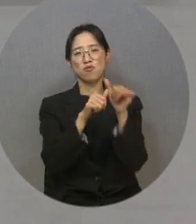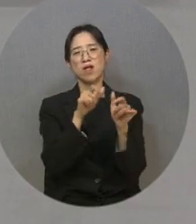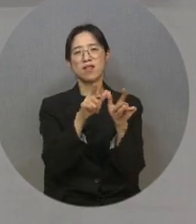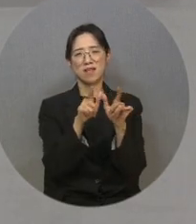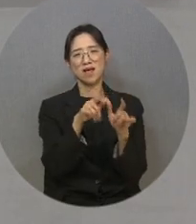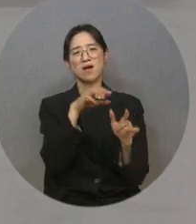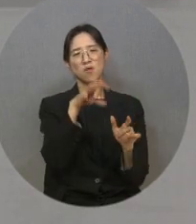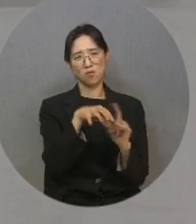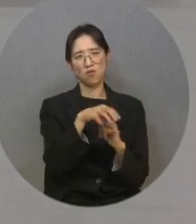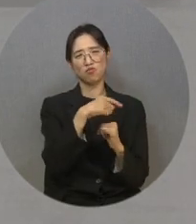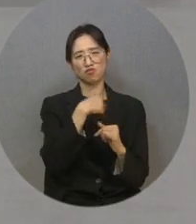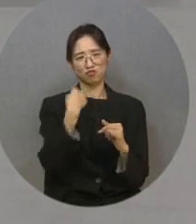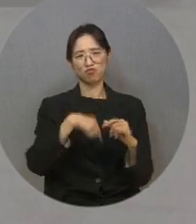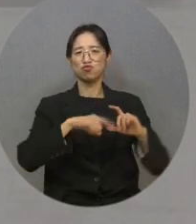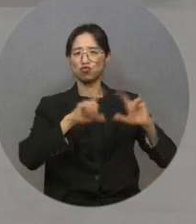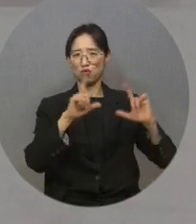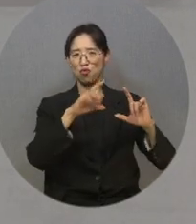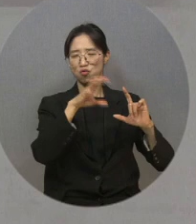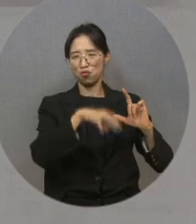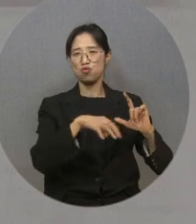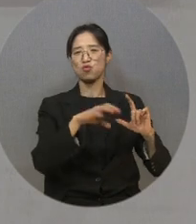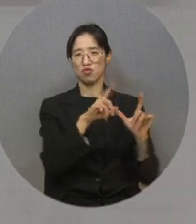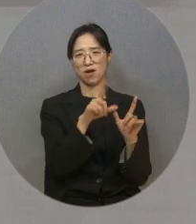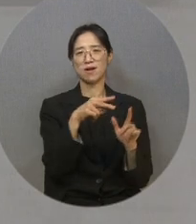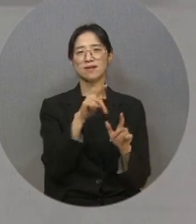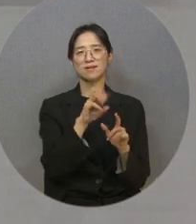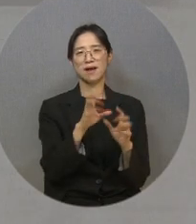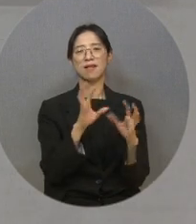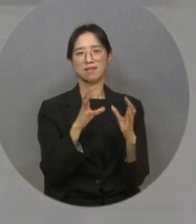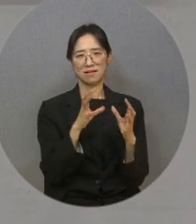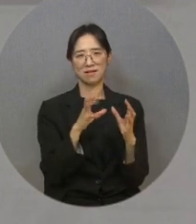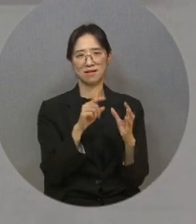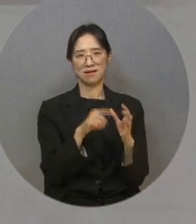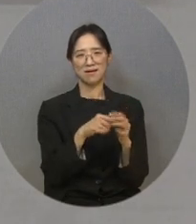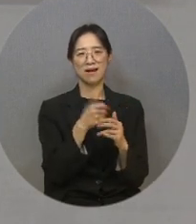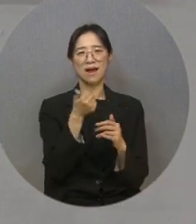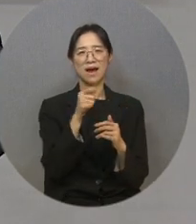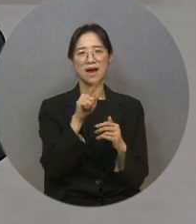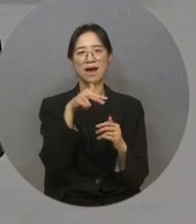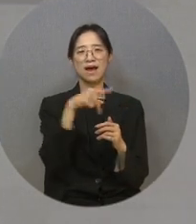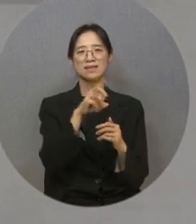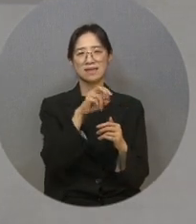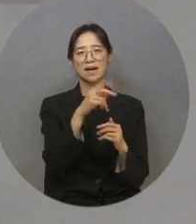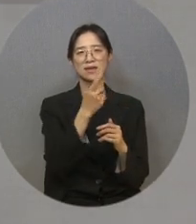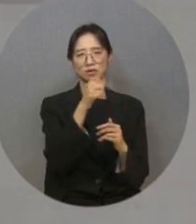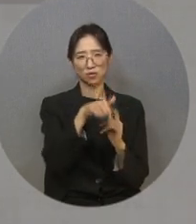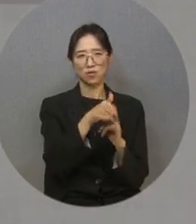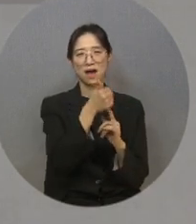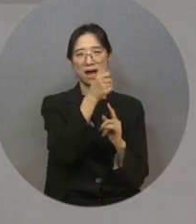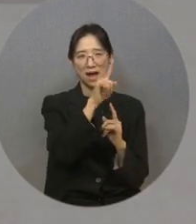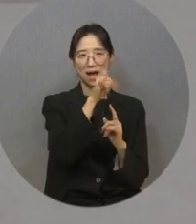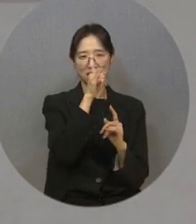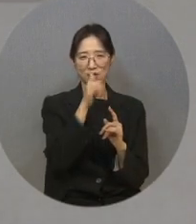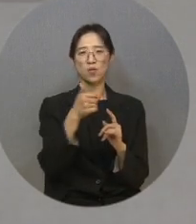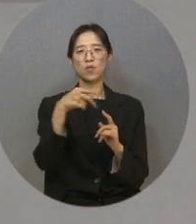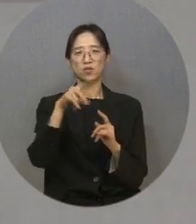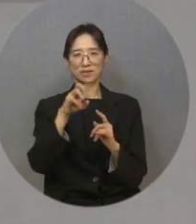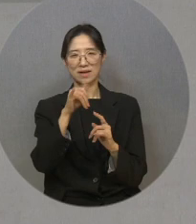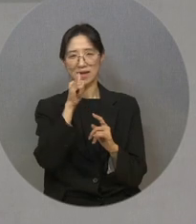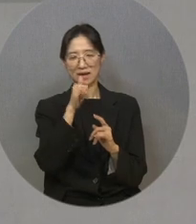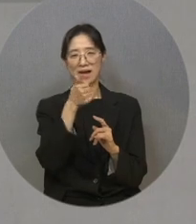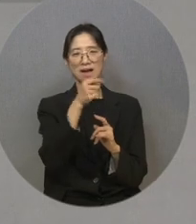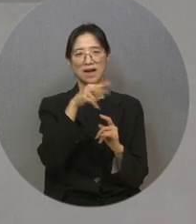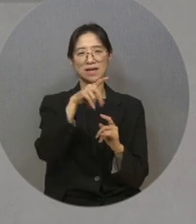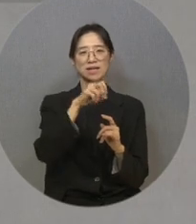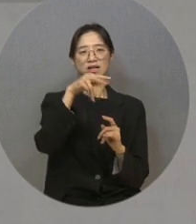살았던 중국 동쪽에 살았던 상나라입니다. 상나라가 하상조 그러잖아요. 하나라, 하가 있고 상나라가 있고